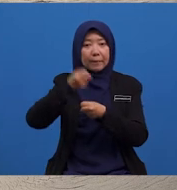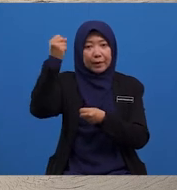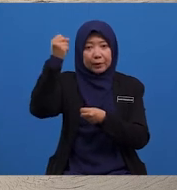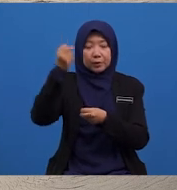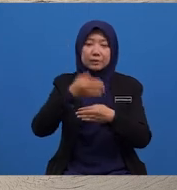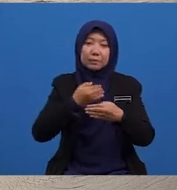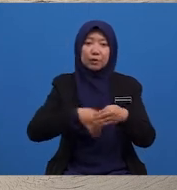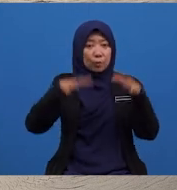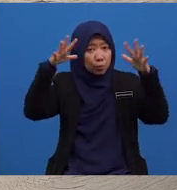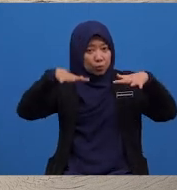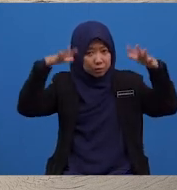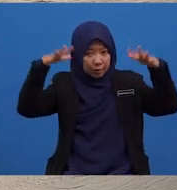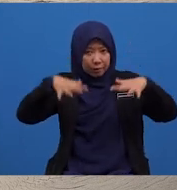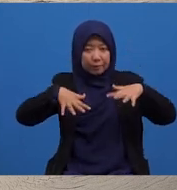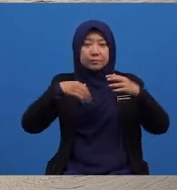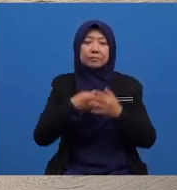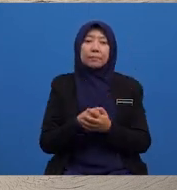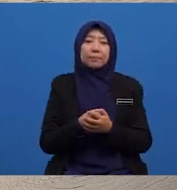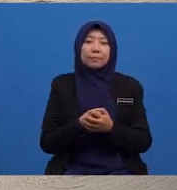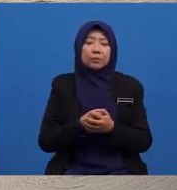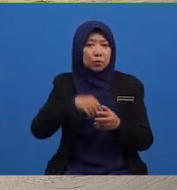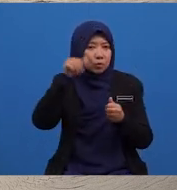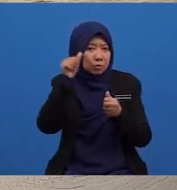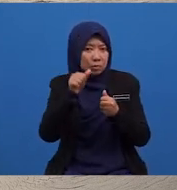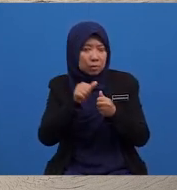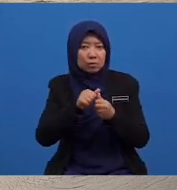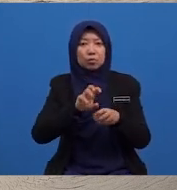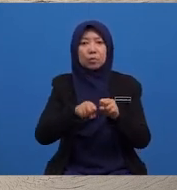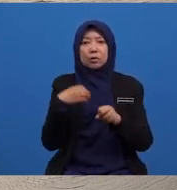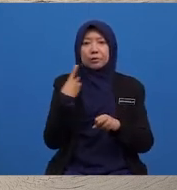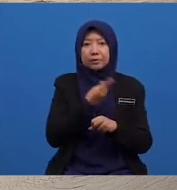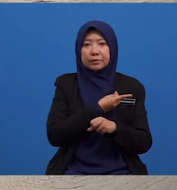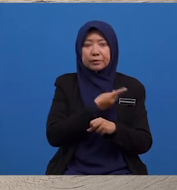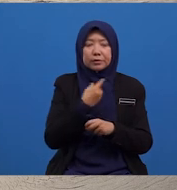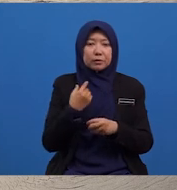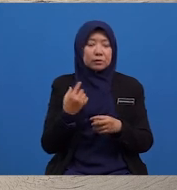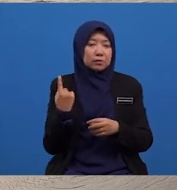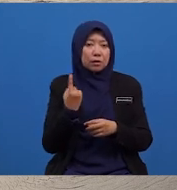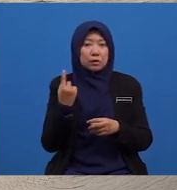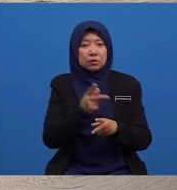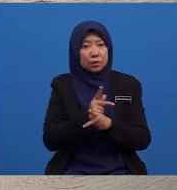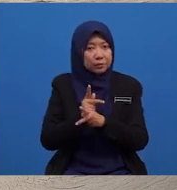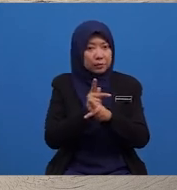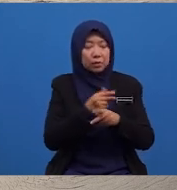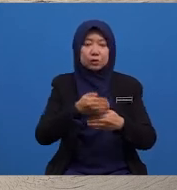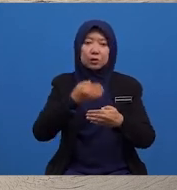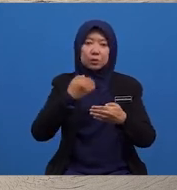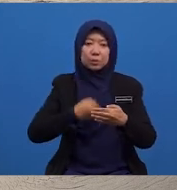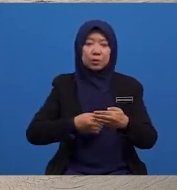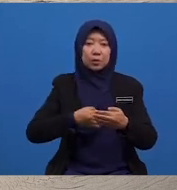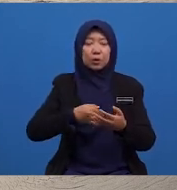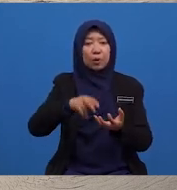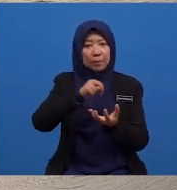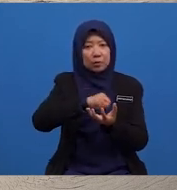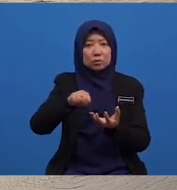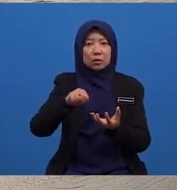hujan. Peribahasa ini memberikan peringatan agar kita sentiasa berjaga-jaga sebelum bencana